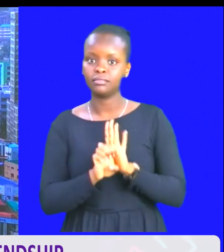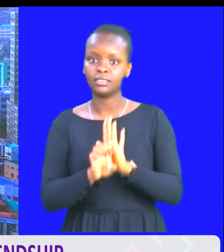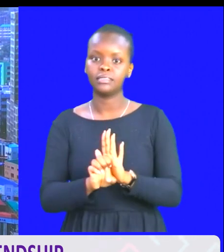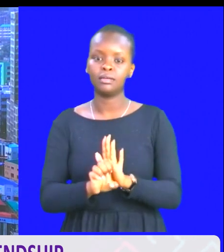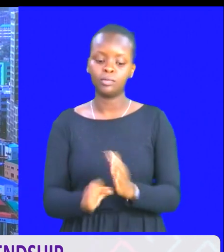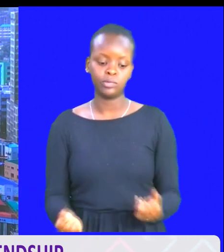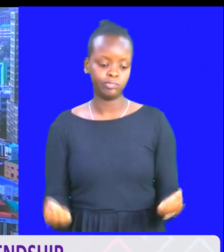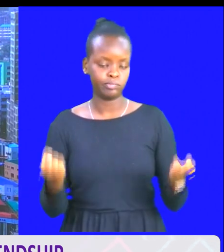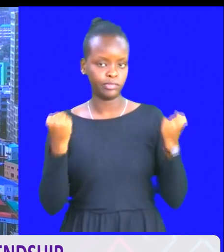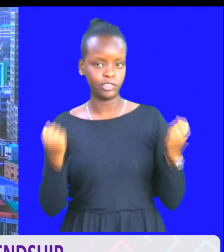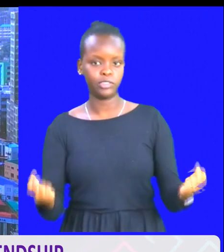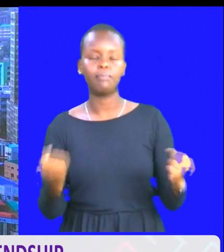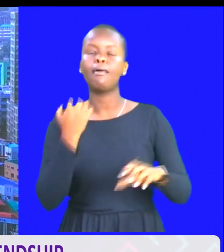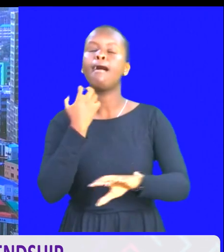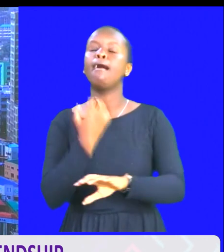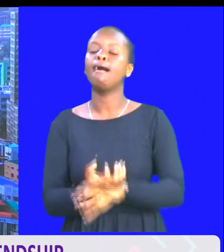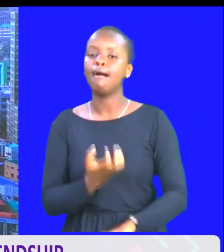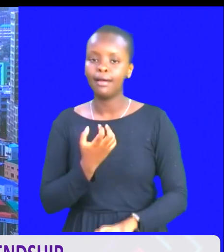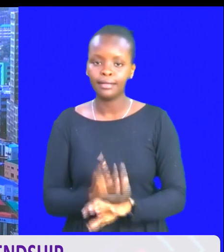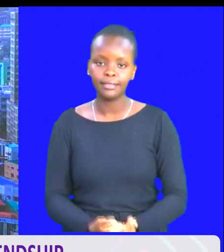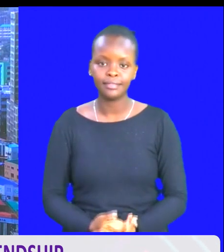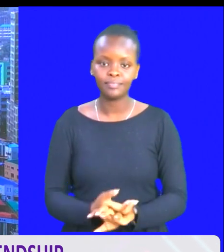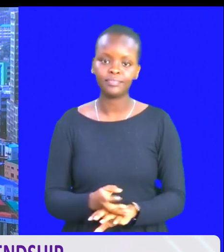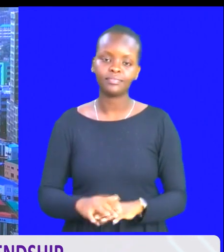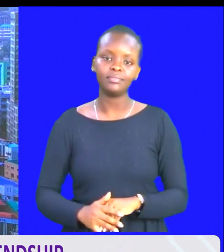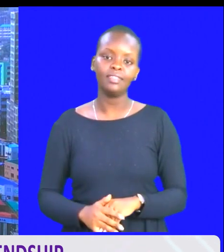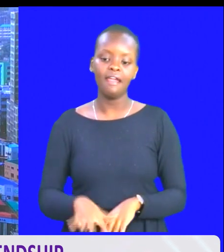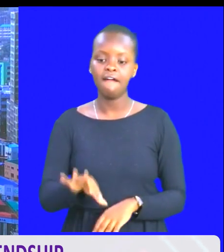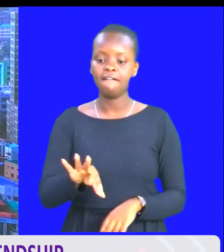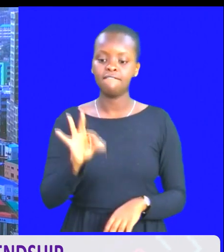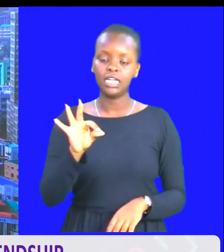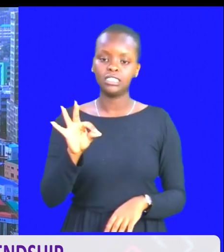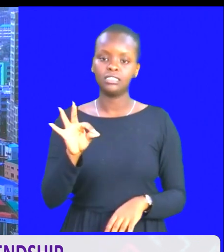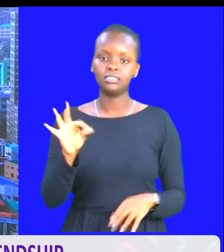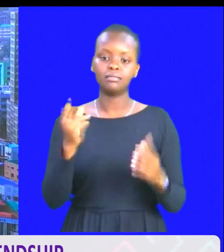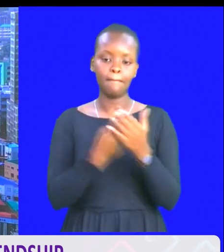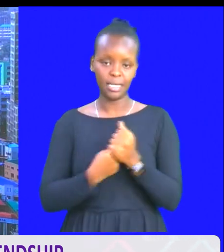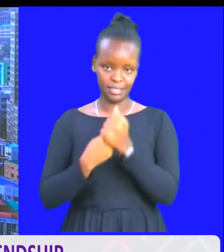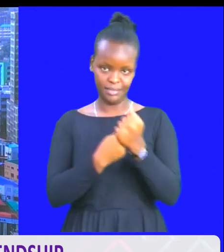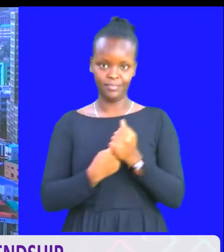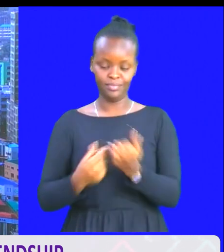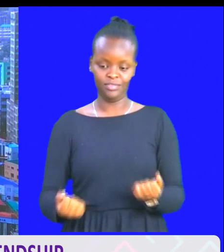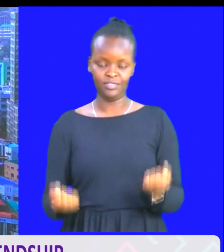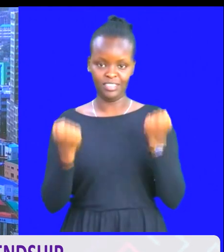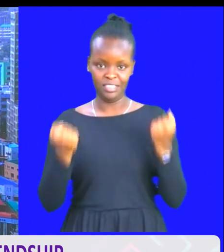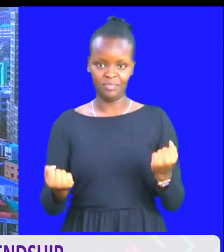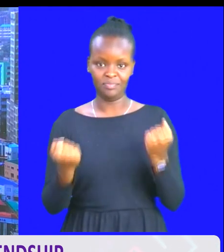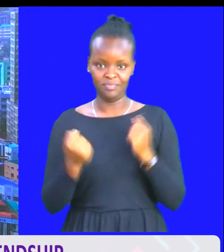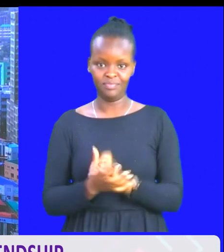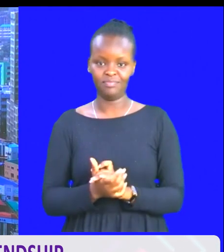ngumu kupiga zoezi ni mental kupiga zoezi lakini unakuwa unapata ka gym partner ndio hiyo mtu wangu unainua chuma kaka kitu kingine